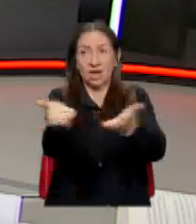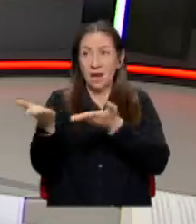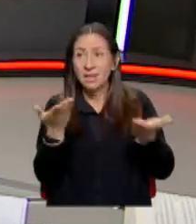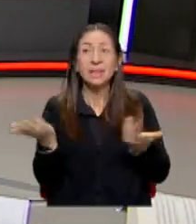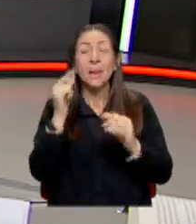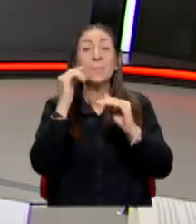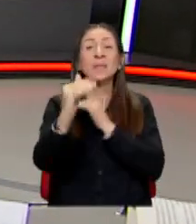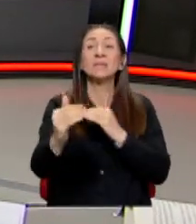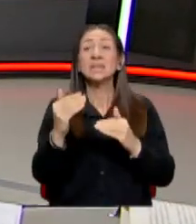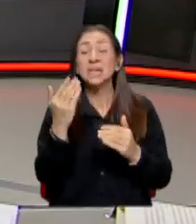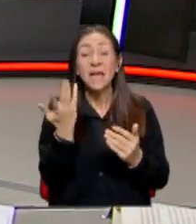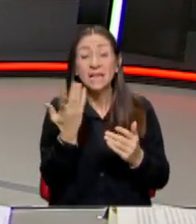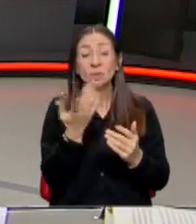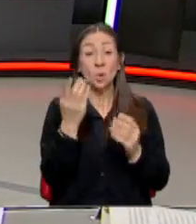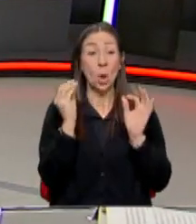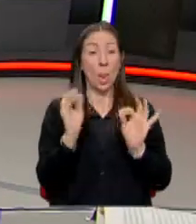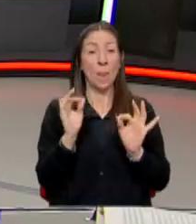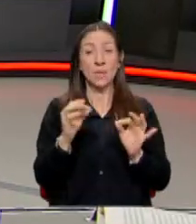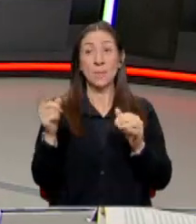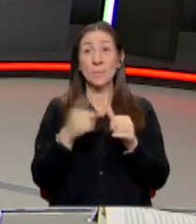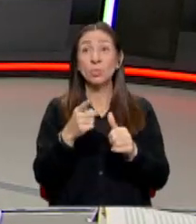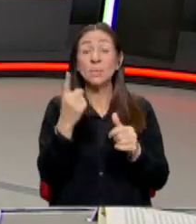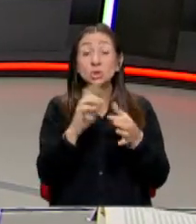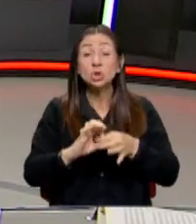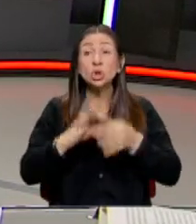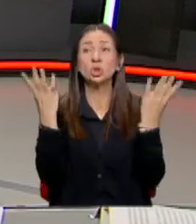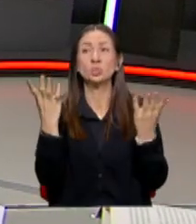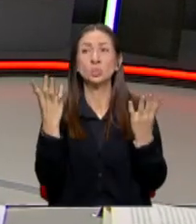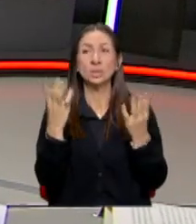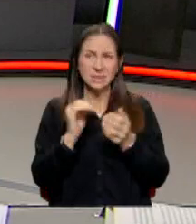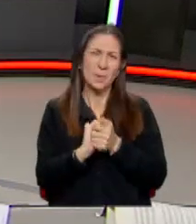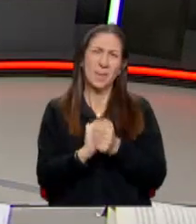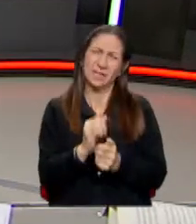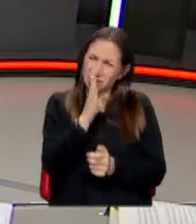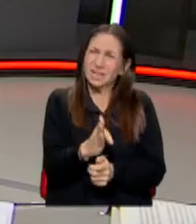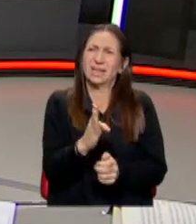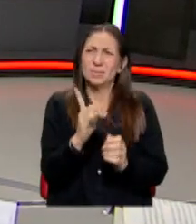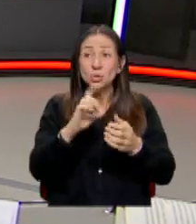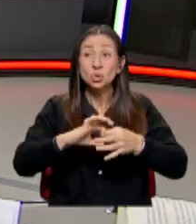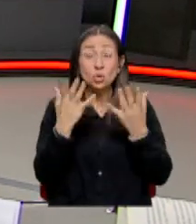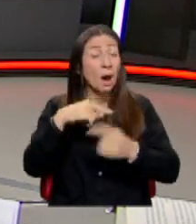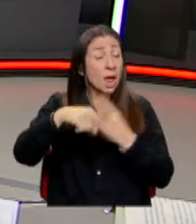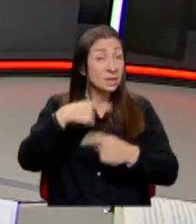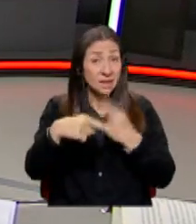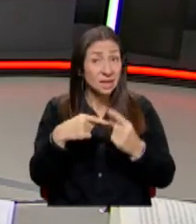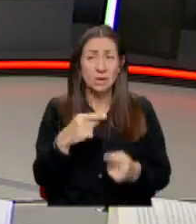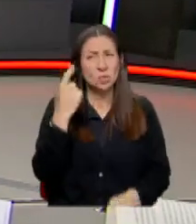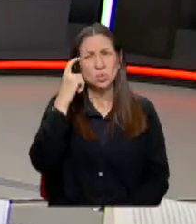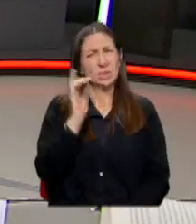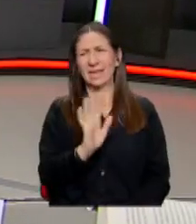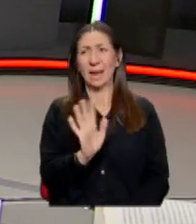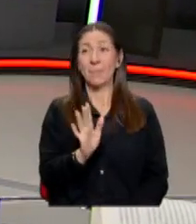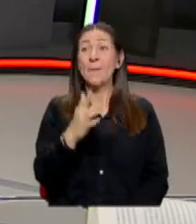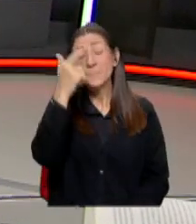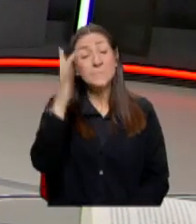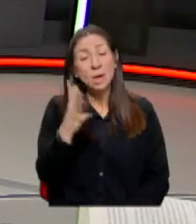de milletimizin kahir ekseriyetinin buna bir çözüm, samimiyetle ve ciddiyetle bir çözüm aradığı kanaatinde değilim.